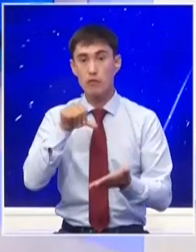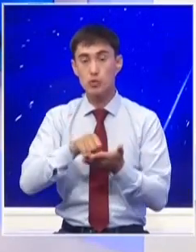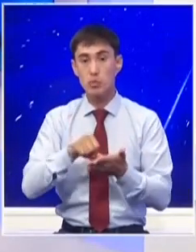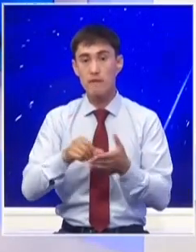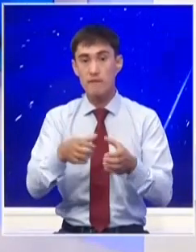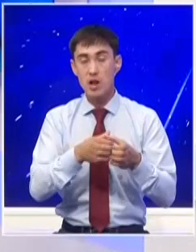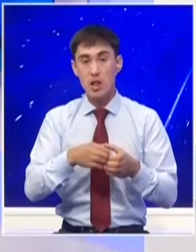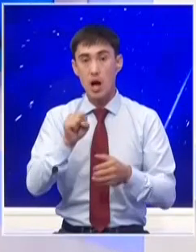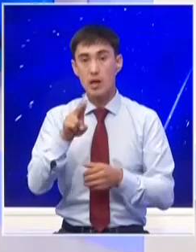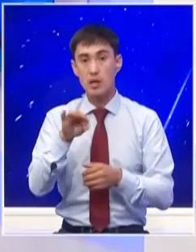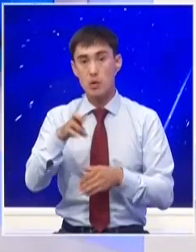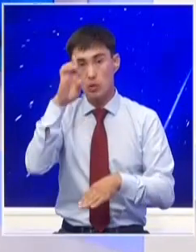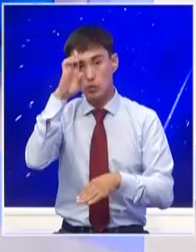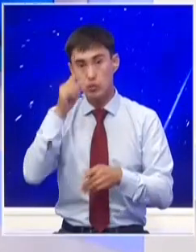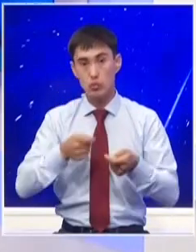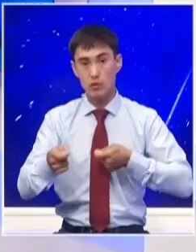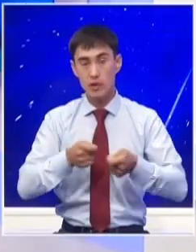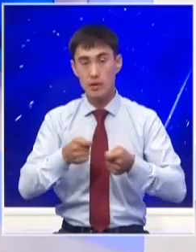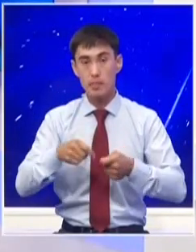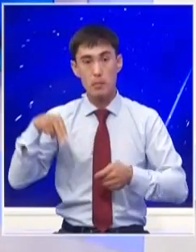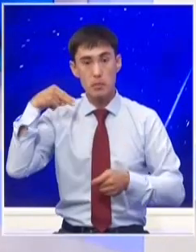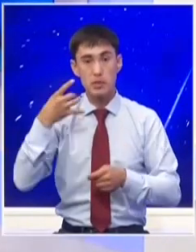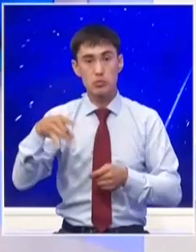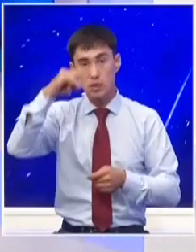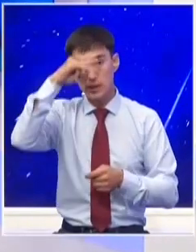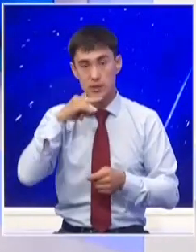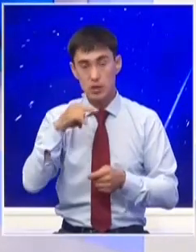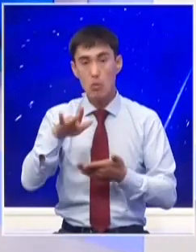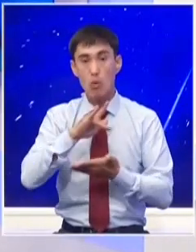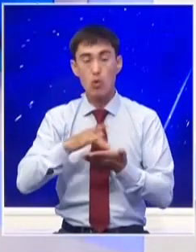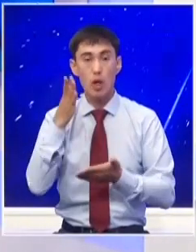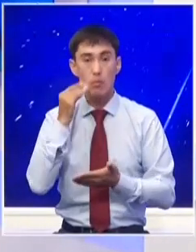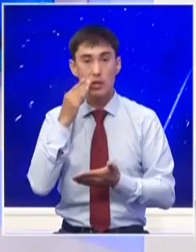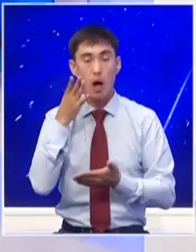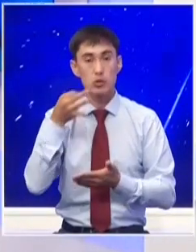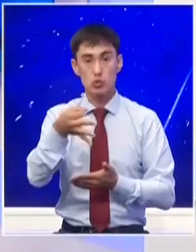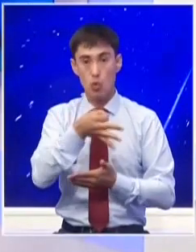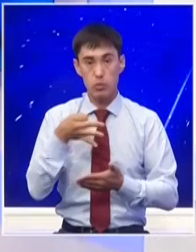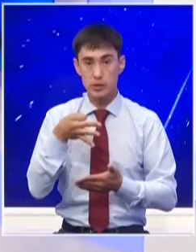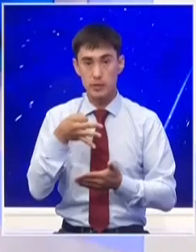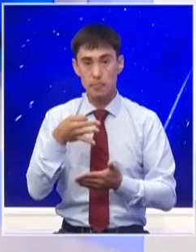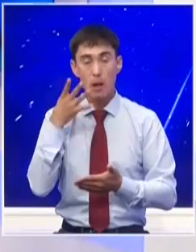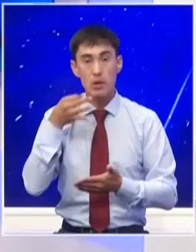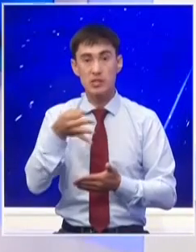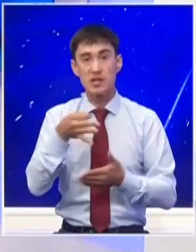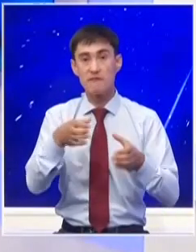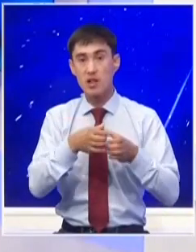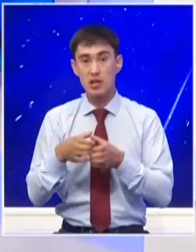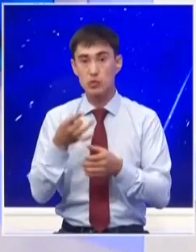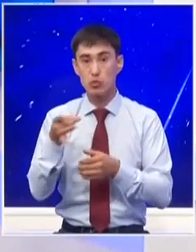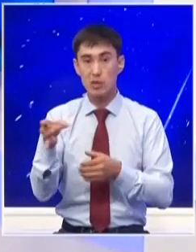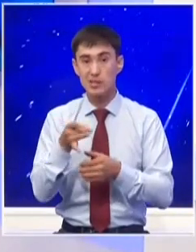выступил филиал Академии государственного управления при президенте Республики Казахстан по городу Алматы и Алматинской области и алматинский